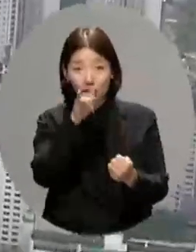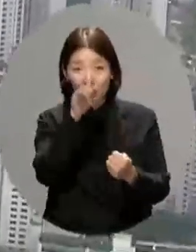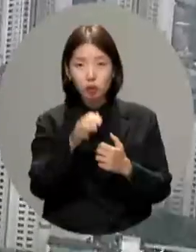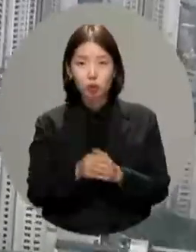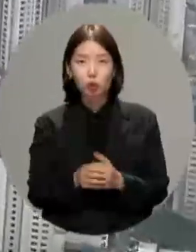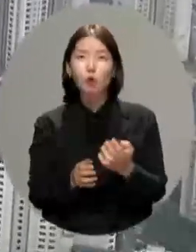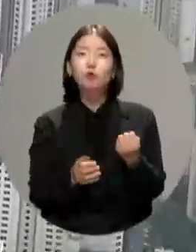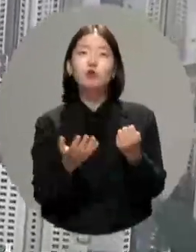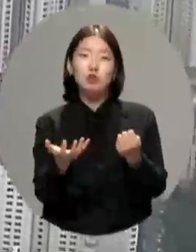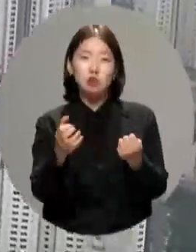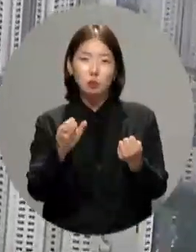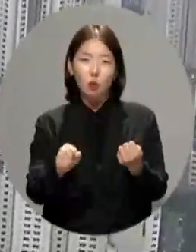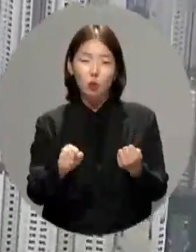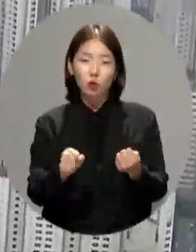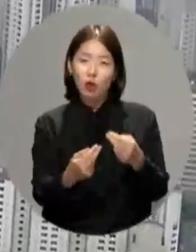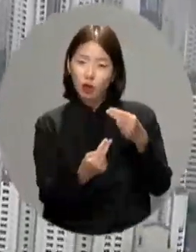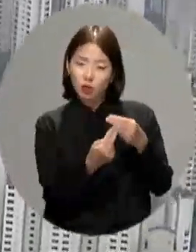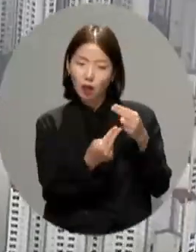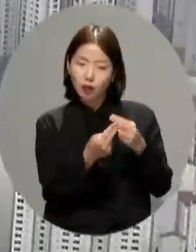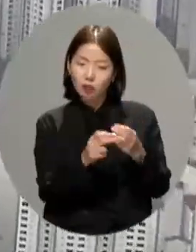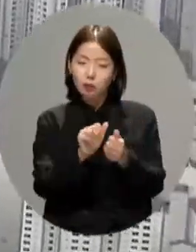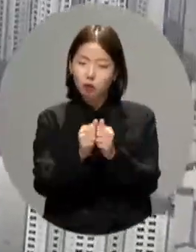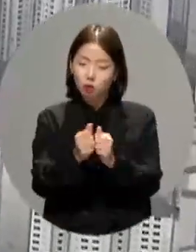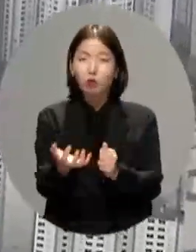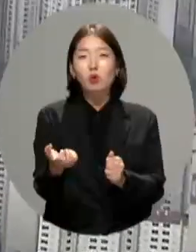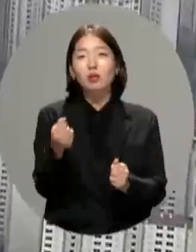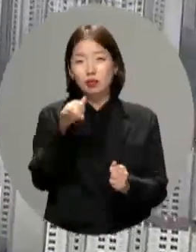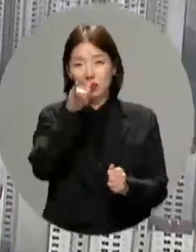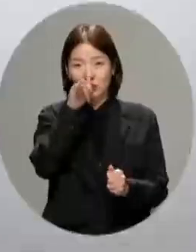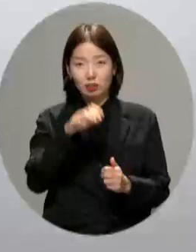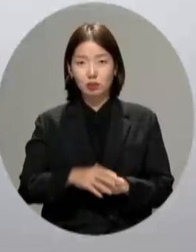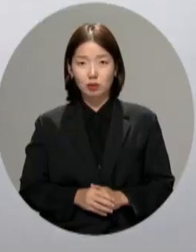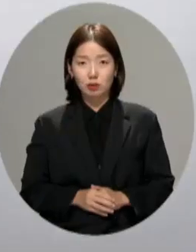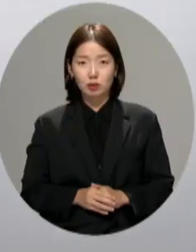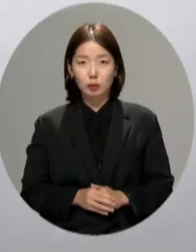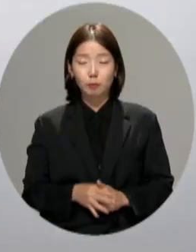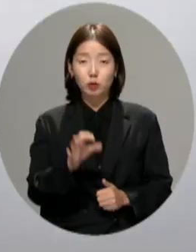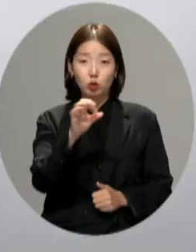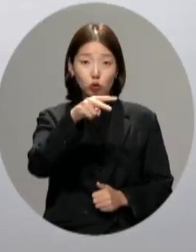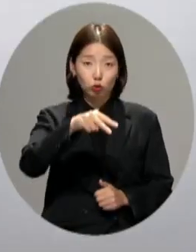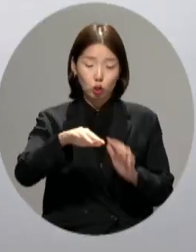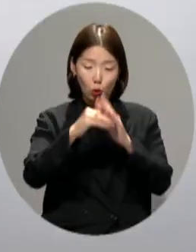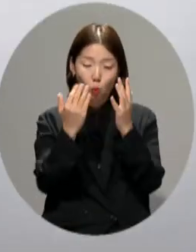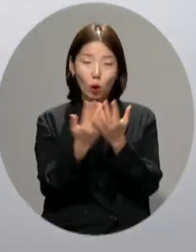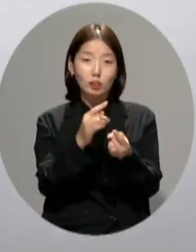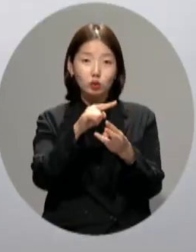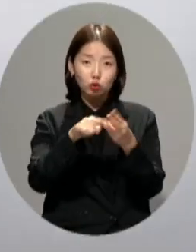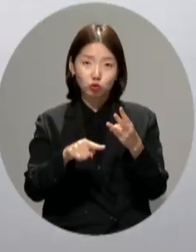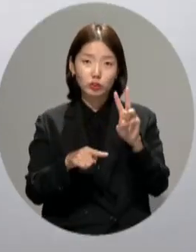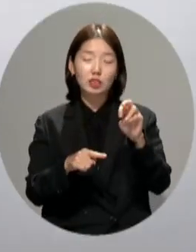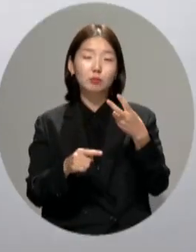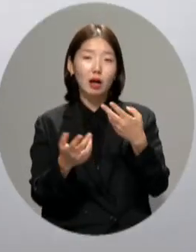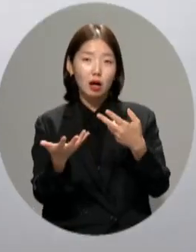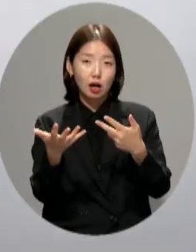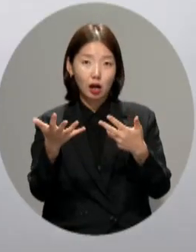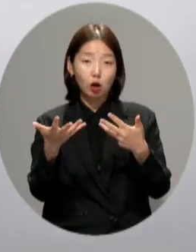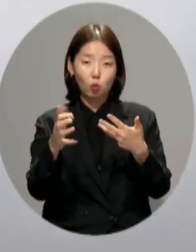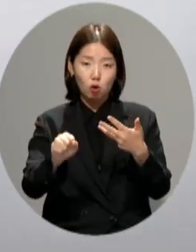수십억원 상당의 예금과 증권도 보유하고 있습니다 이어 유희태 완주군수 28억원